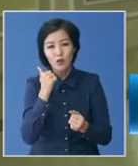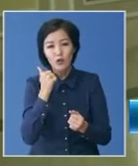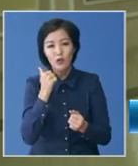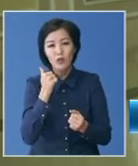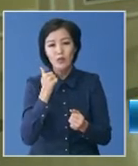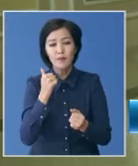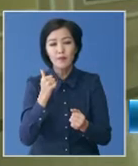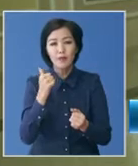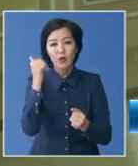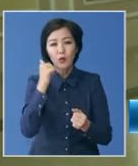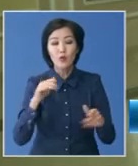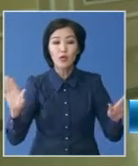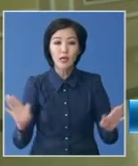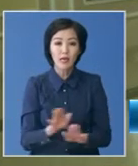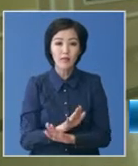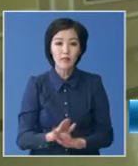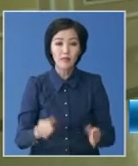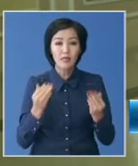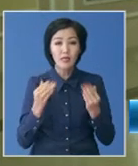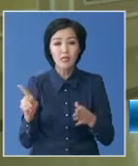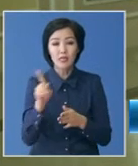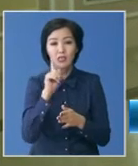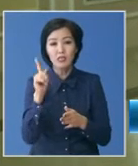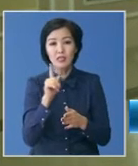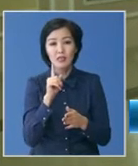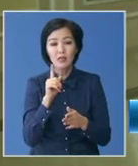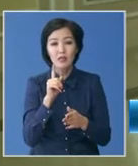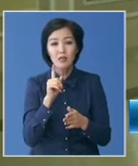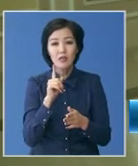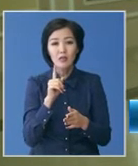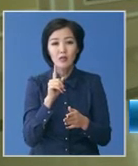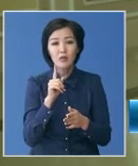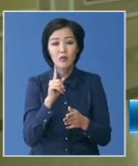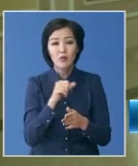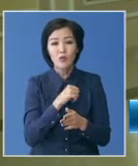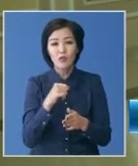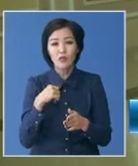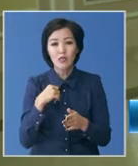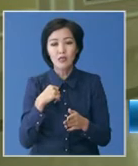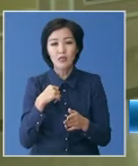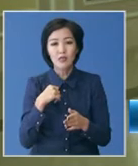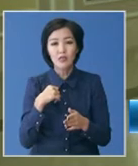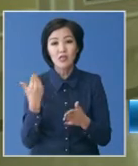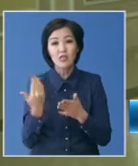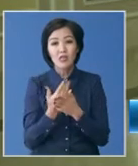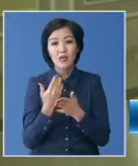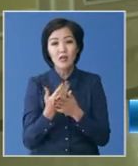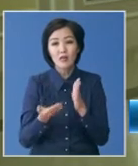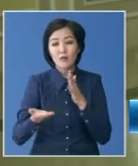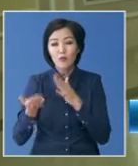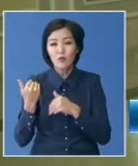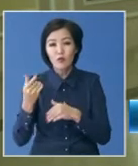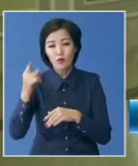осы міне көне әндеріміз, қазіргі жастар өзінің бір өлеңін шығарып алады, соны айтады ғой, енді біз сол бұрынғы халық